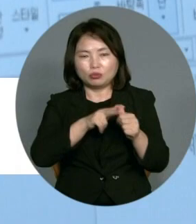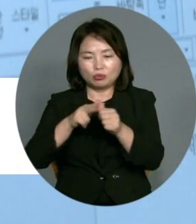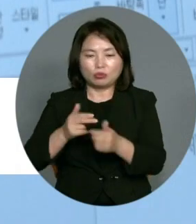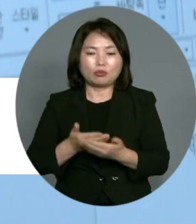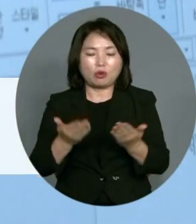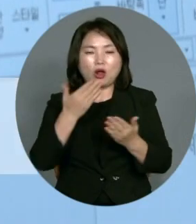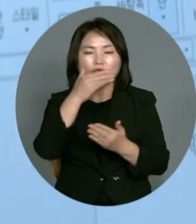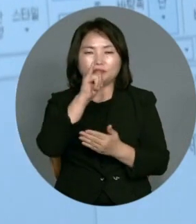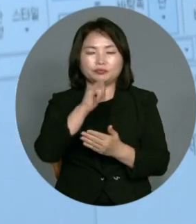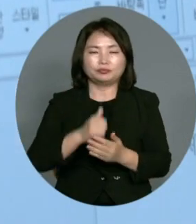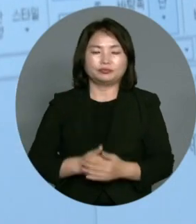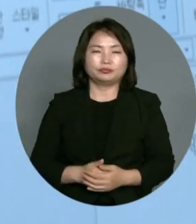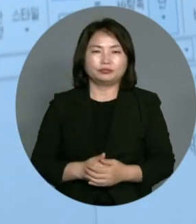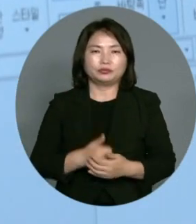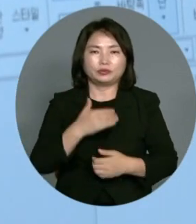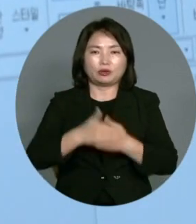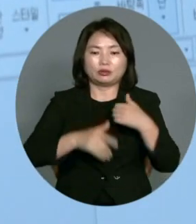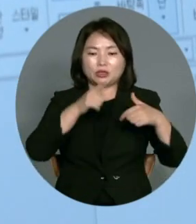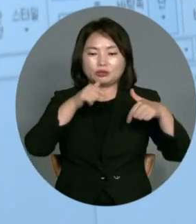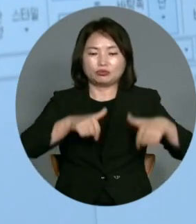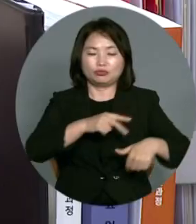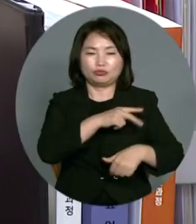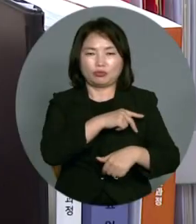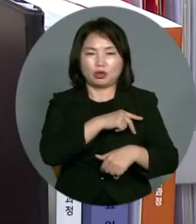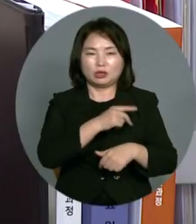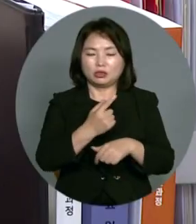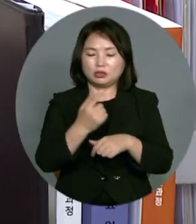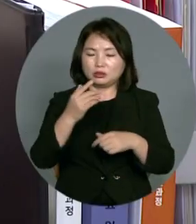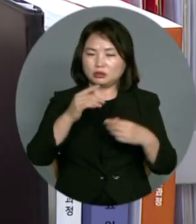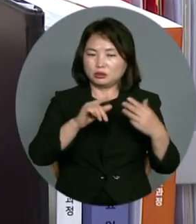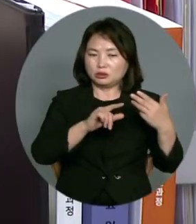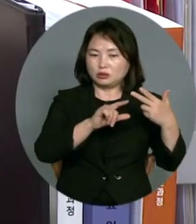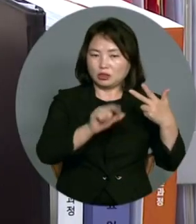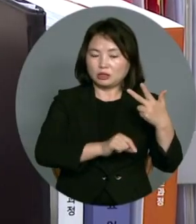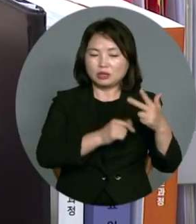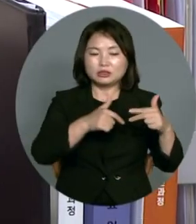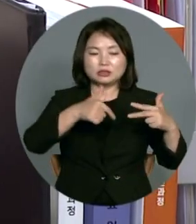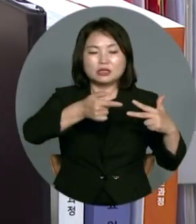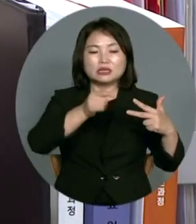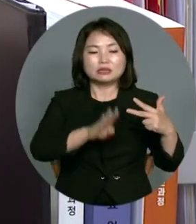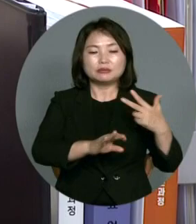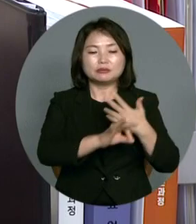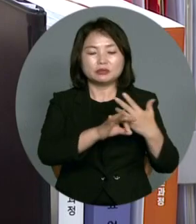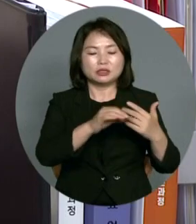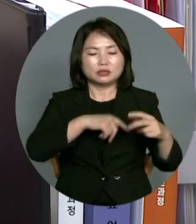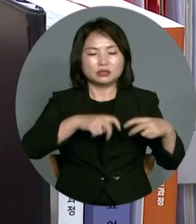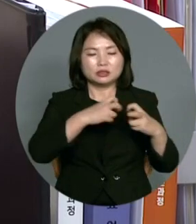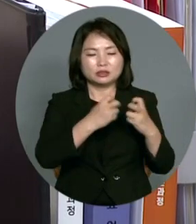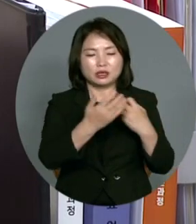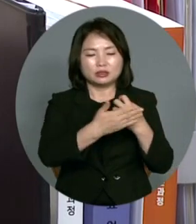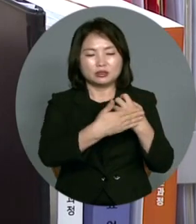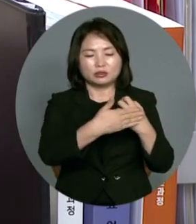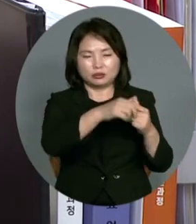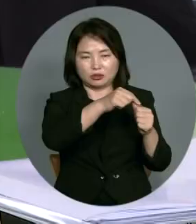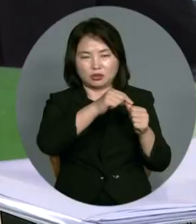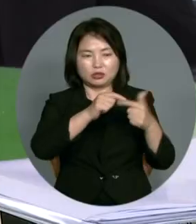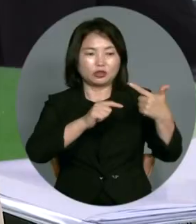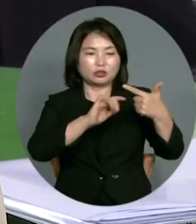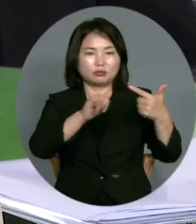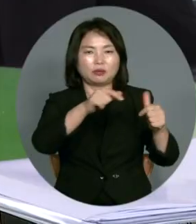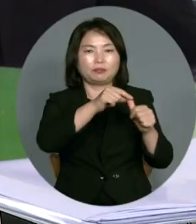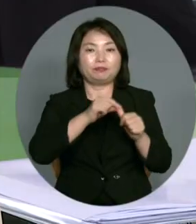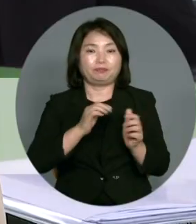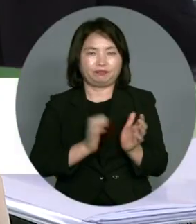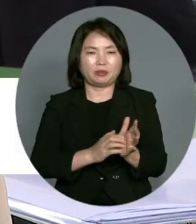제공합니다 대구 달서구 오해는 지난달 7급 임기 재로 정책지원 관 6명을 뽑았습니다